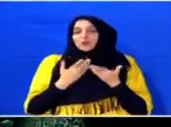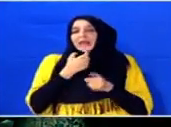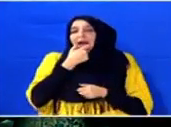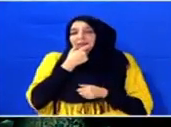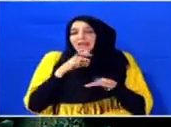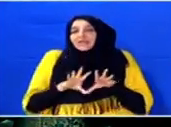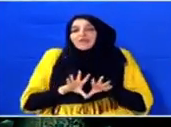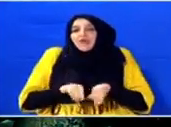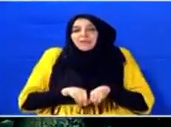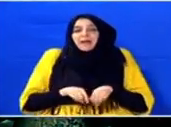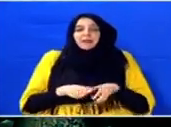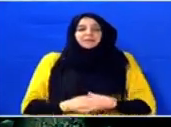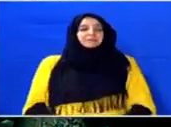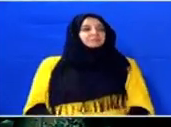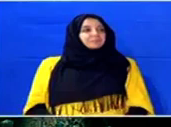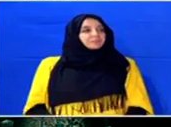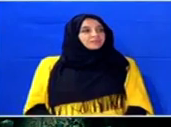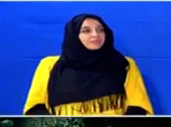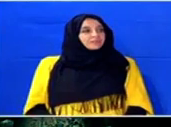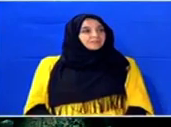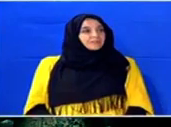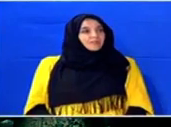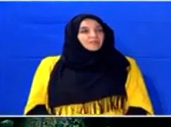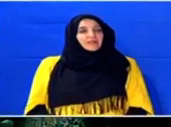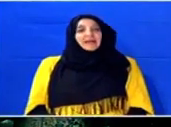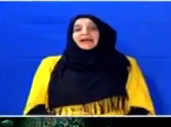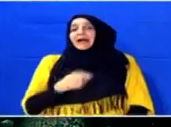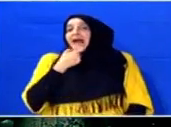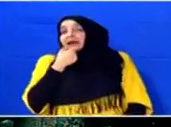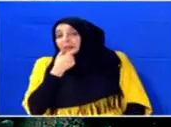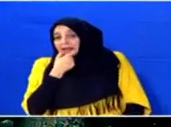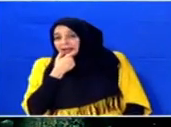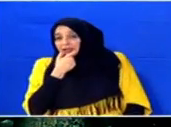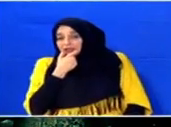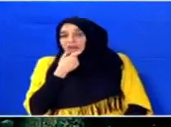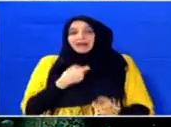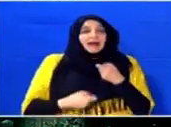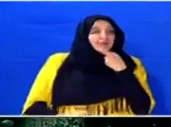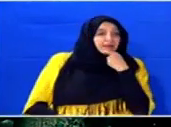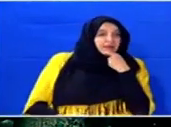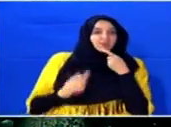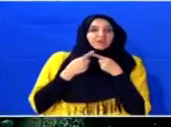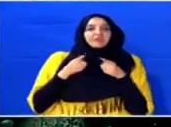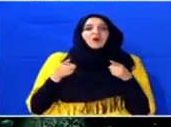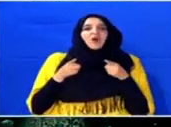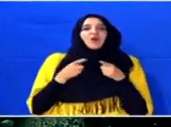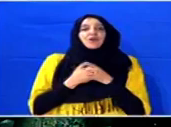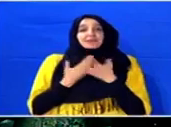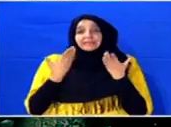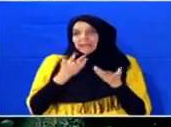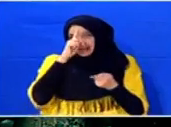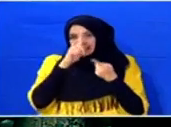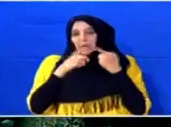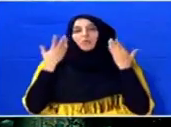دكتور سعيد حكما وحكما هذا هو العنوان بالنسبه لهاته الحلقه في